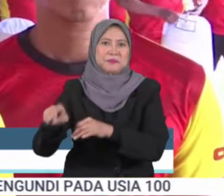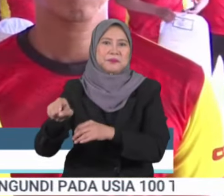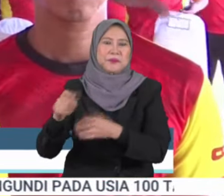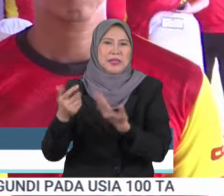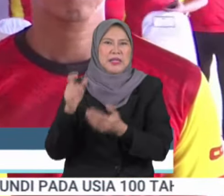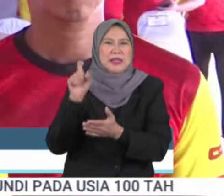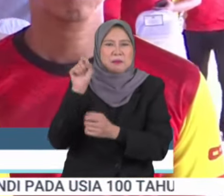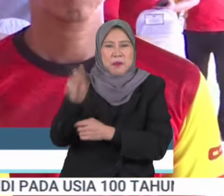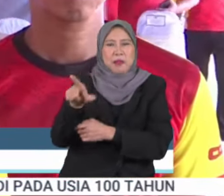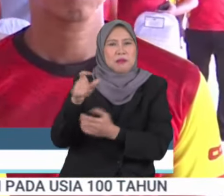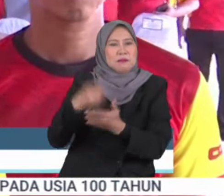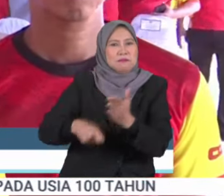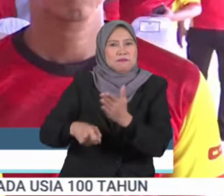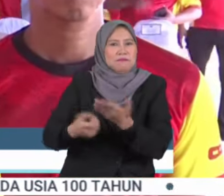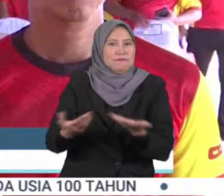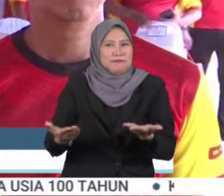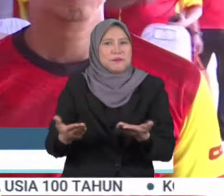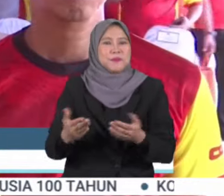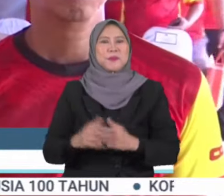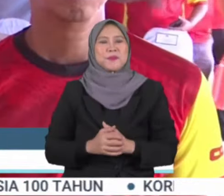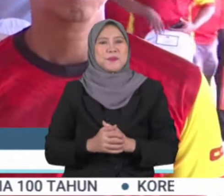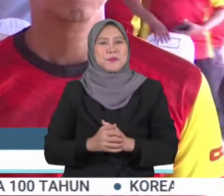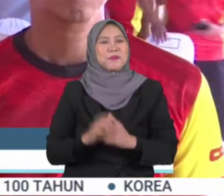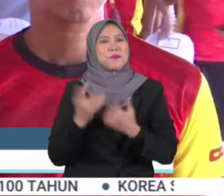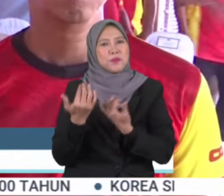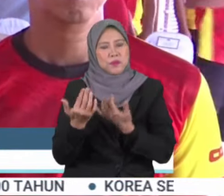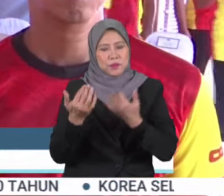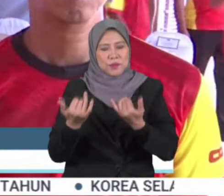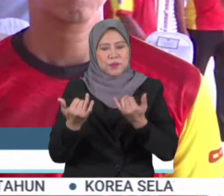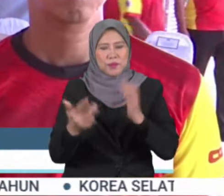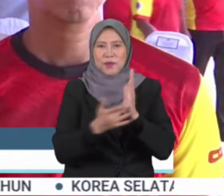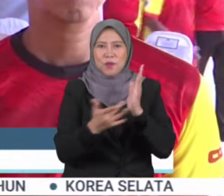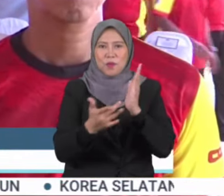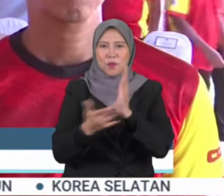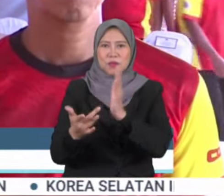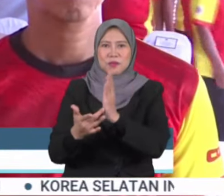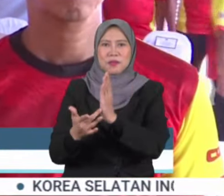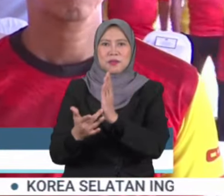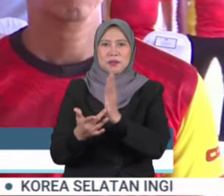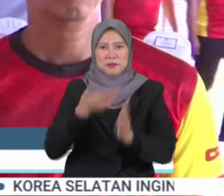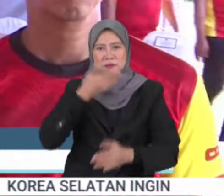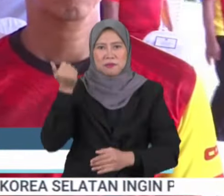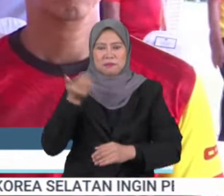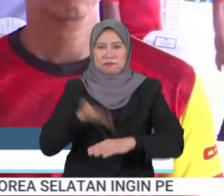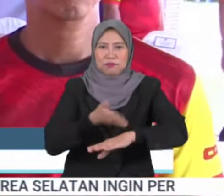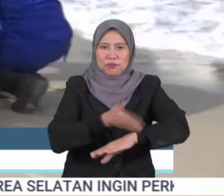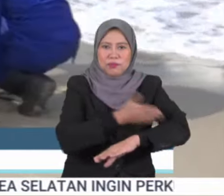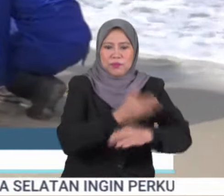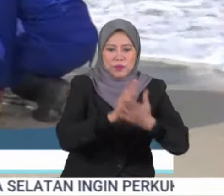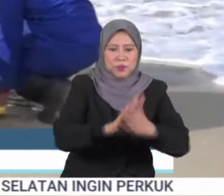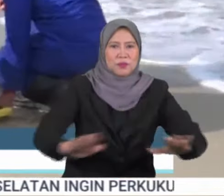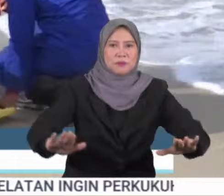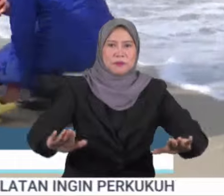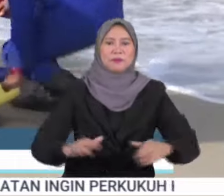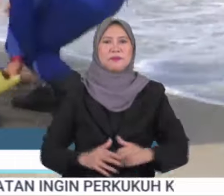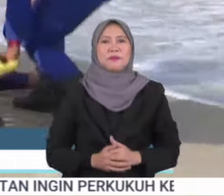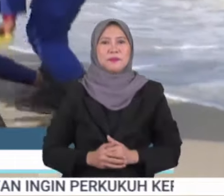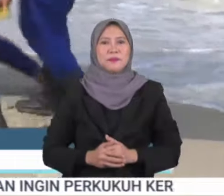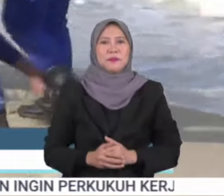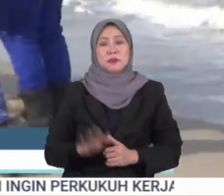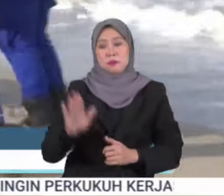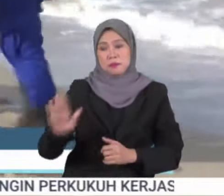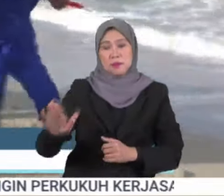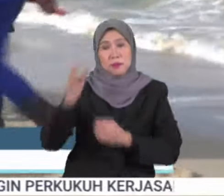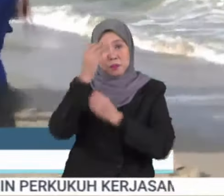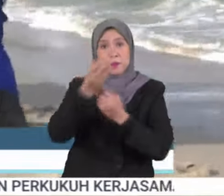agak tinggi juga harga dia. Tapi kita tumpukan kepada teknik yang baiklah untuk kita menyelamat.